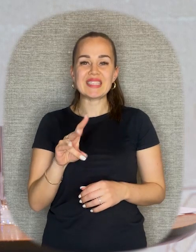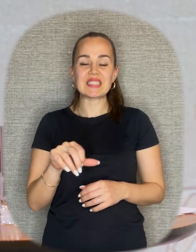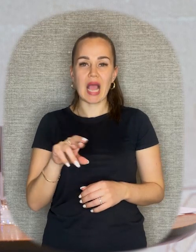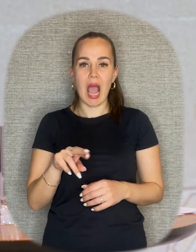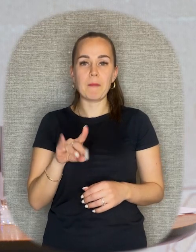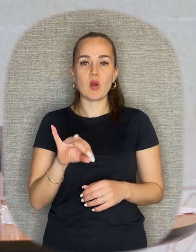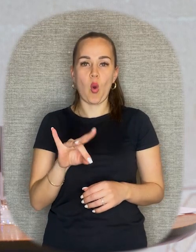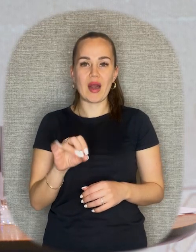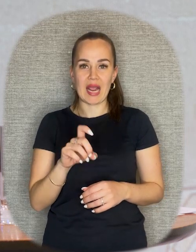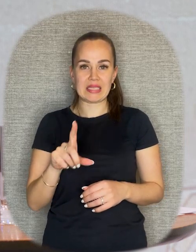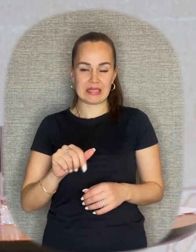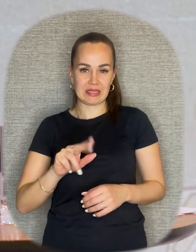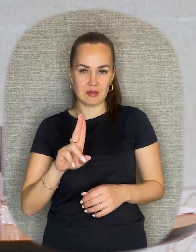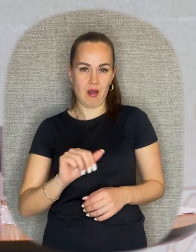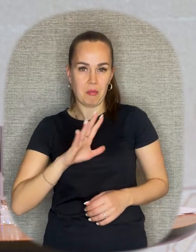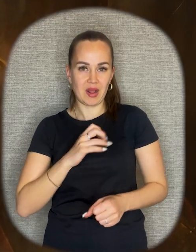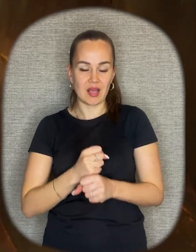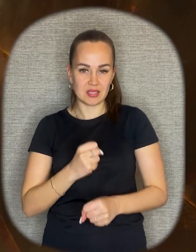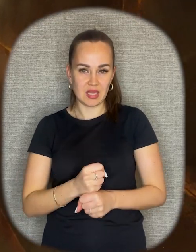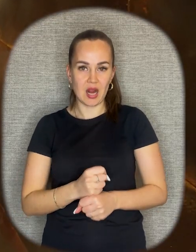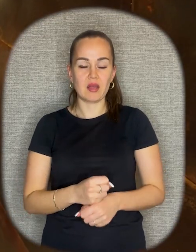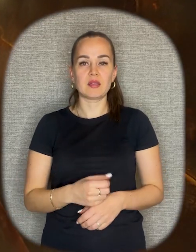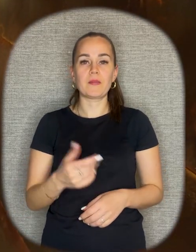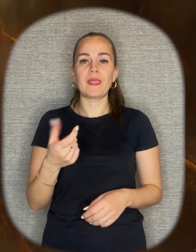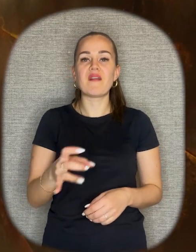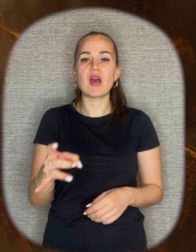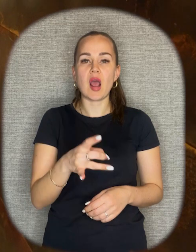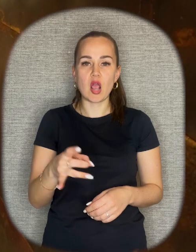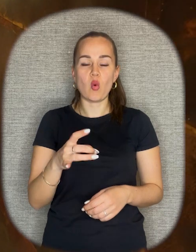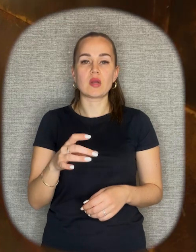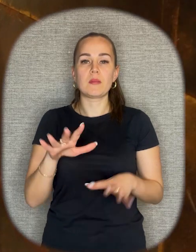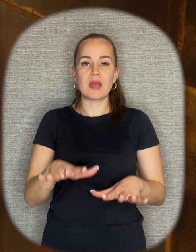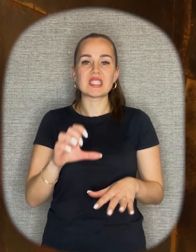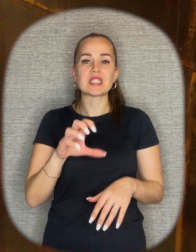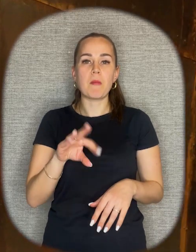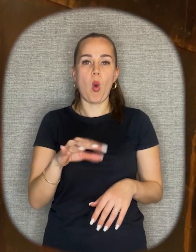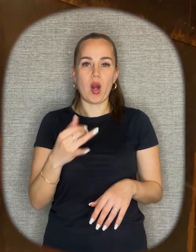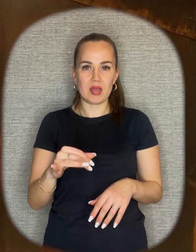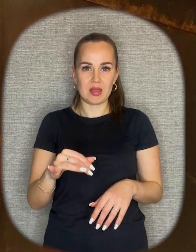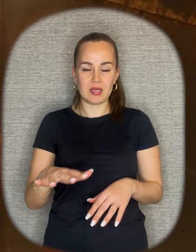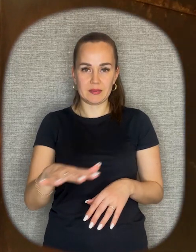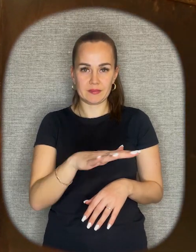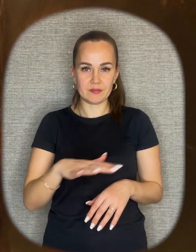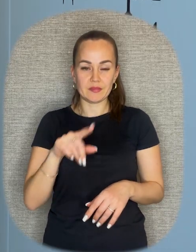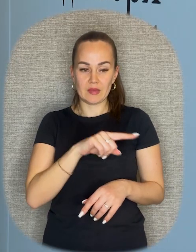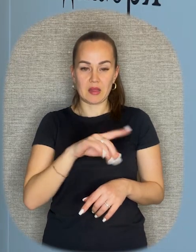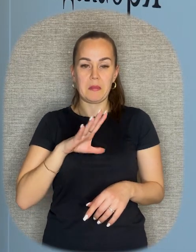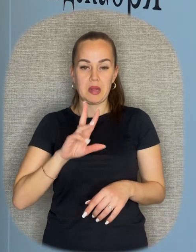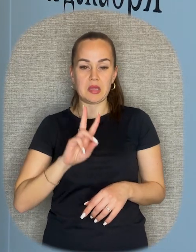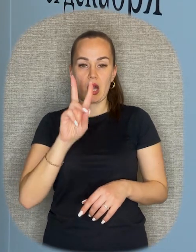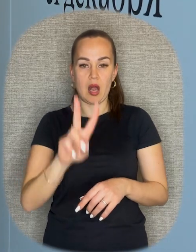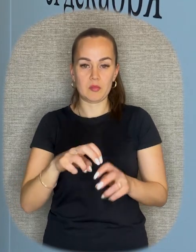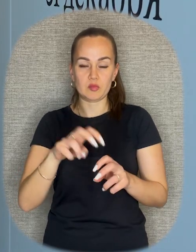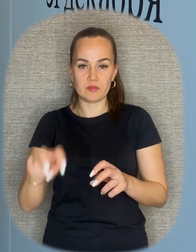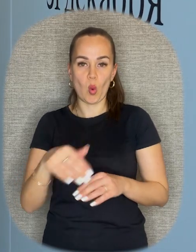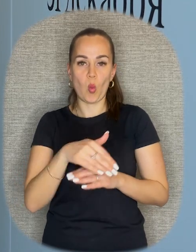Ещё целый ряд мелких построек была сделана Охтинская прорезка Вот как раз сегодня мне довелось с утра